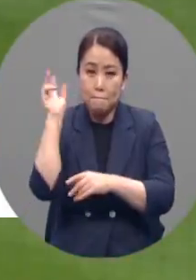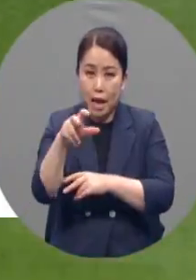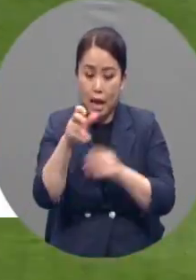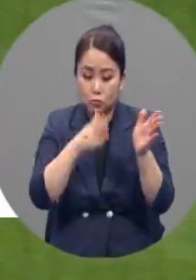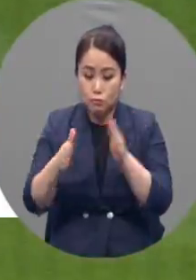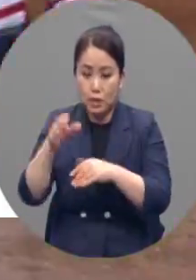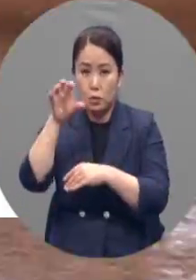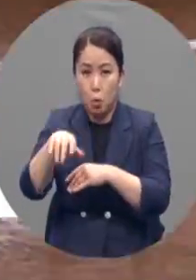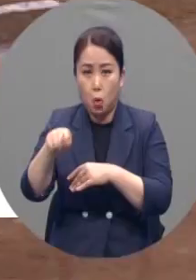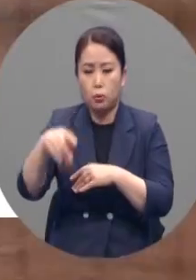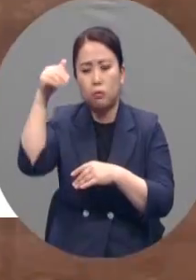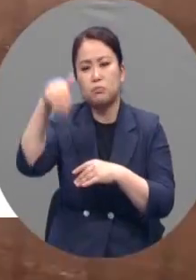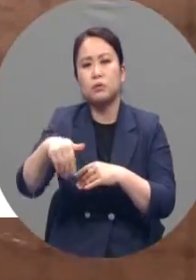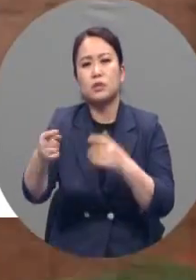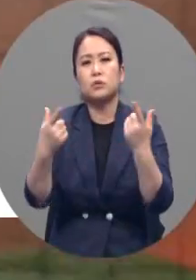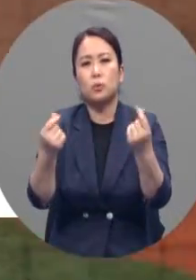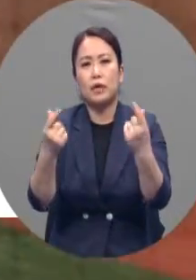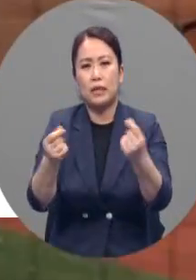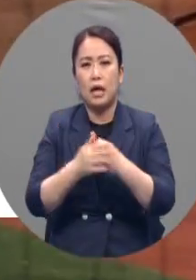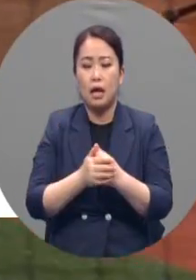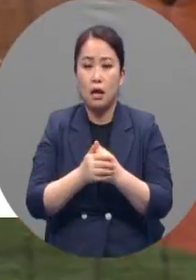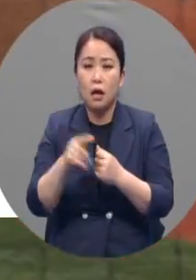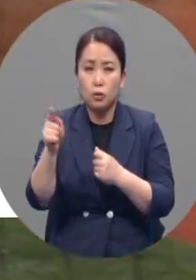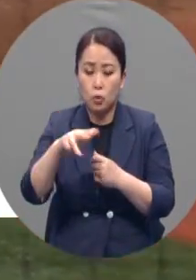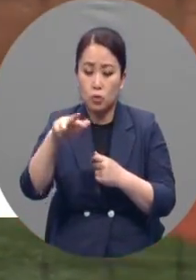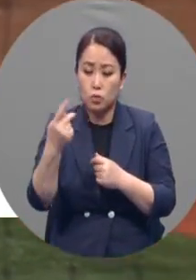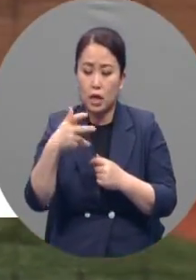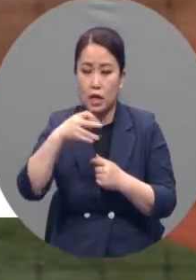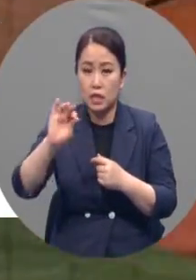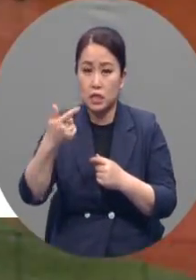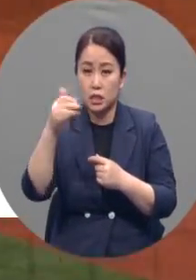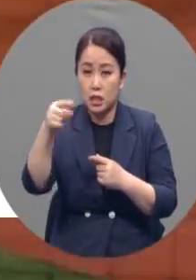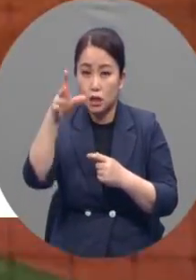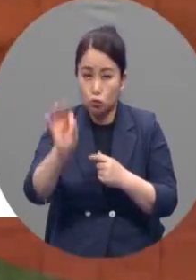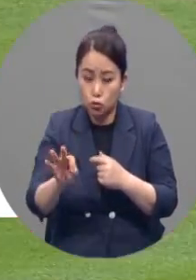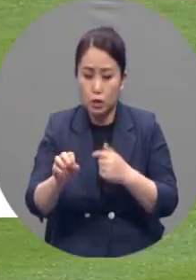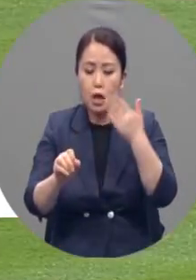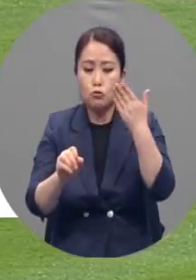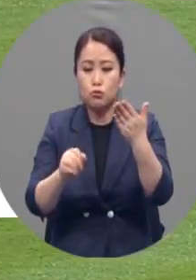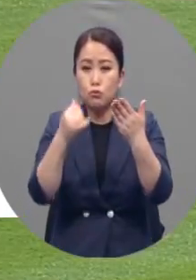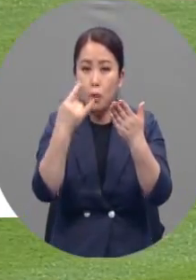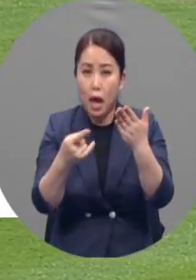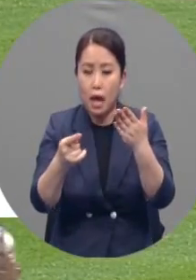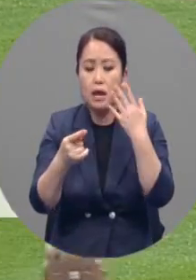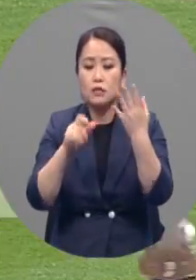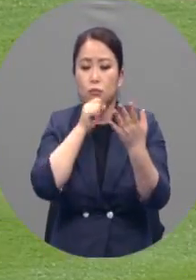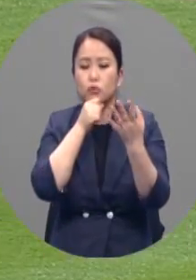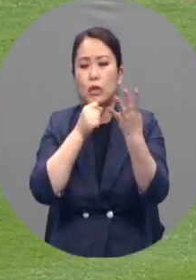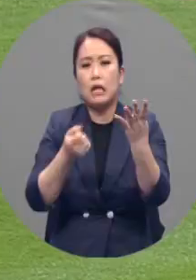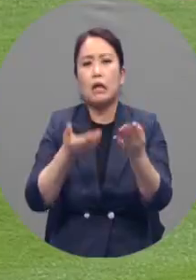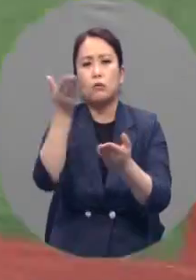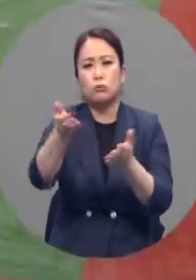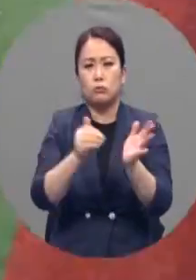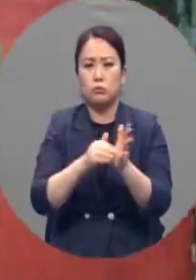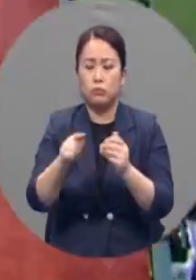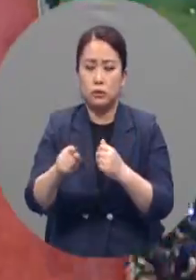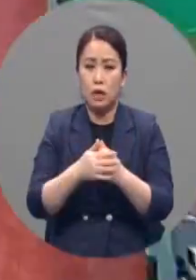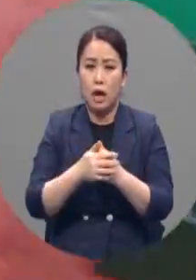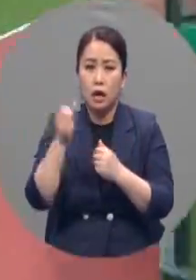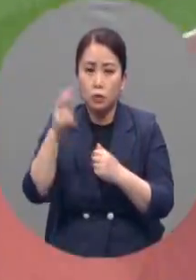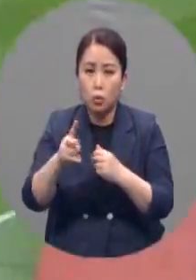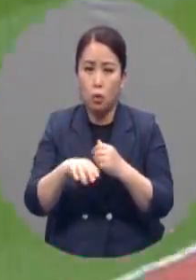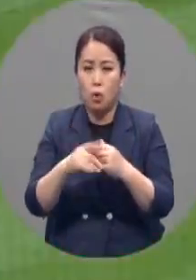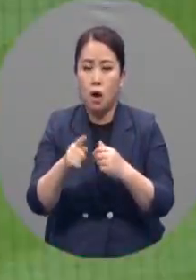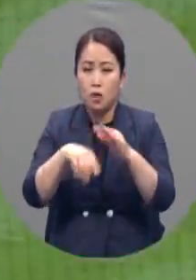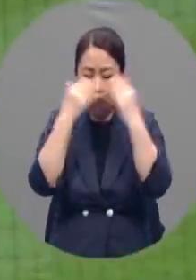마지막 경기에서 마무리 최준용은 9회에만 대거 넉점을 내줬습니다. 나균안과 구승민, 김원중 필승조를